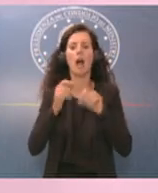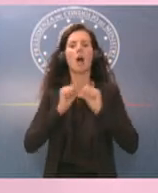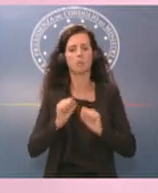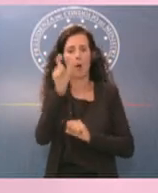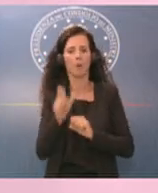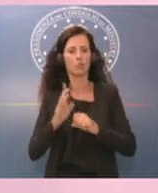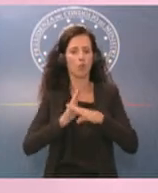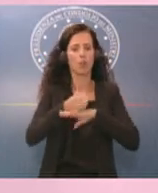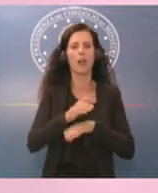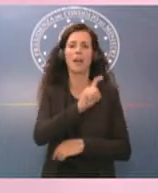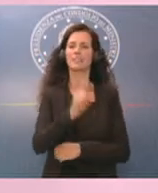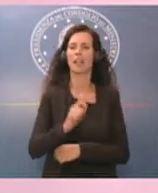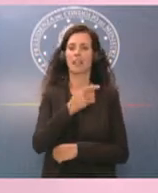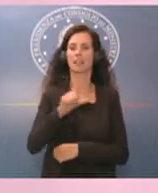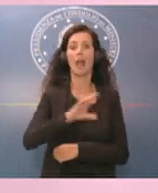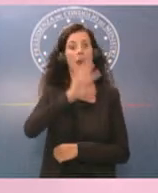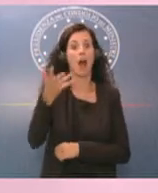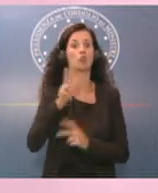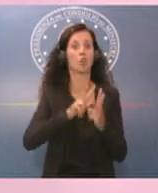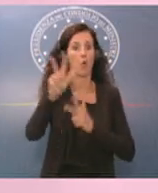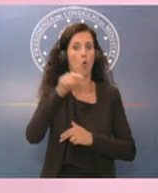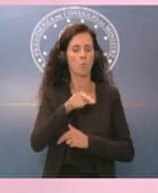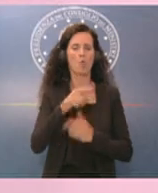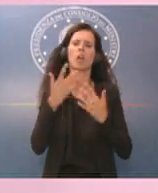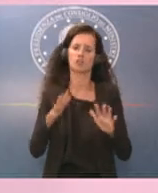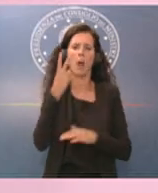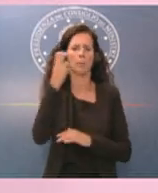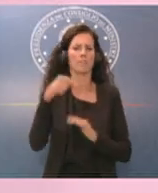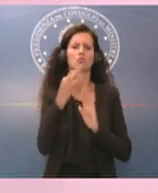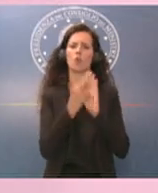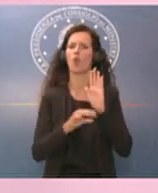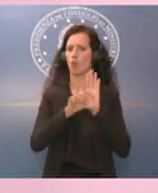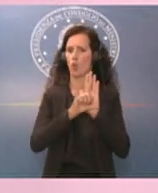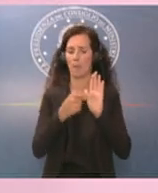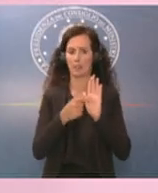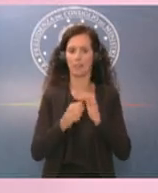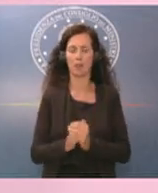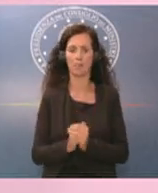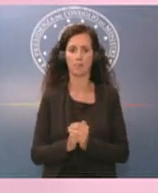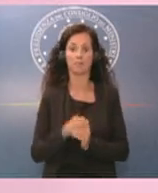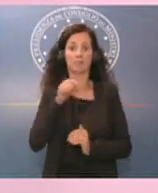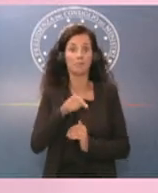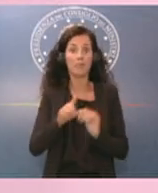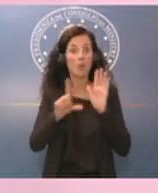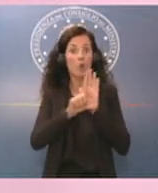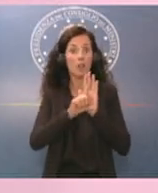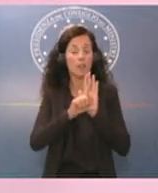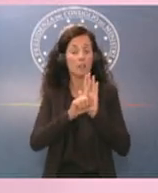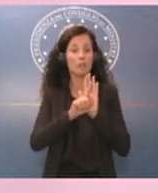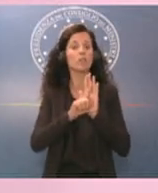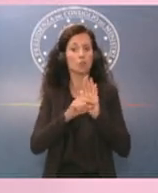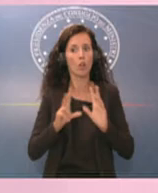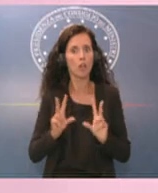traffico limitato di altri comuni, come previsto già dalla normativa. Quindi non è un'innovazione normativa, ma